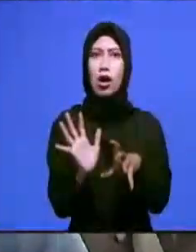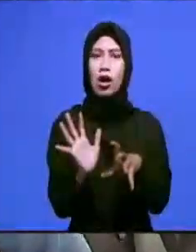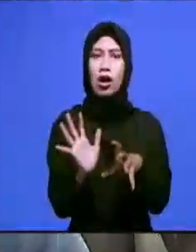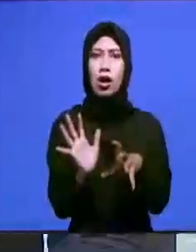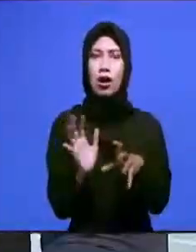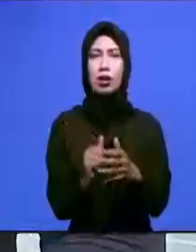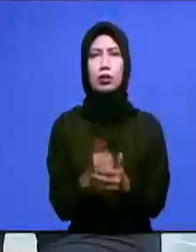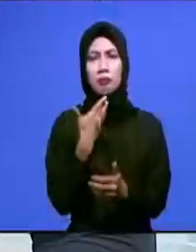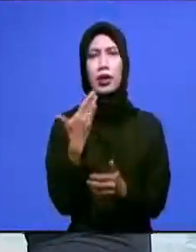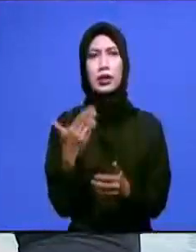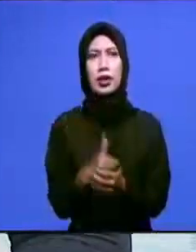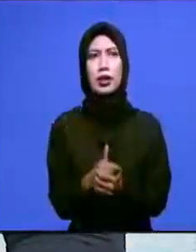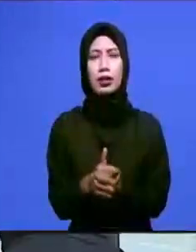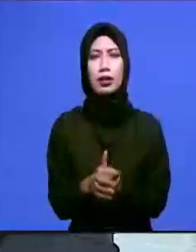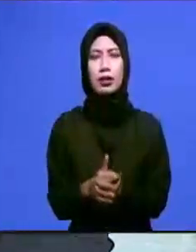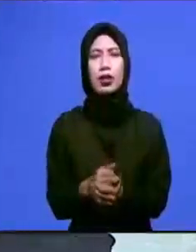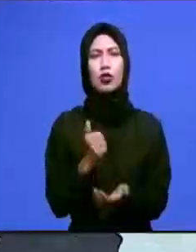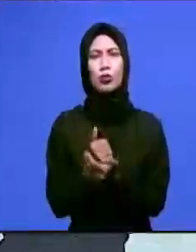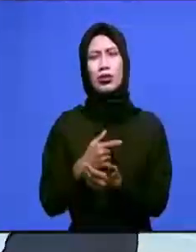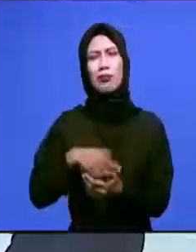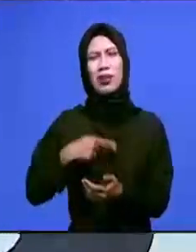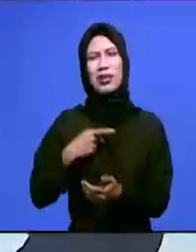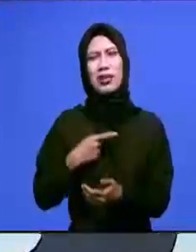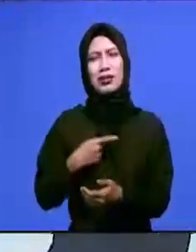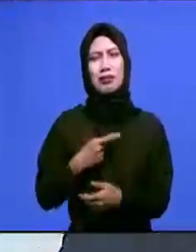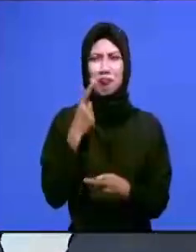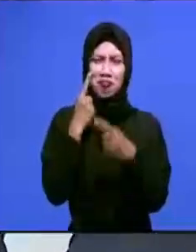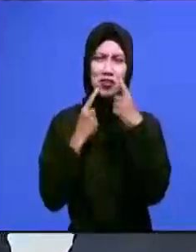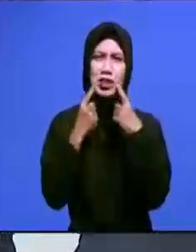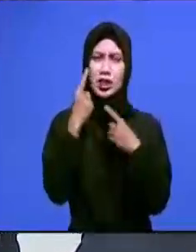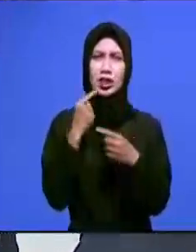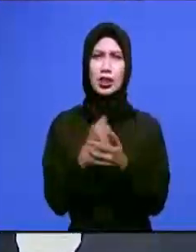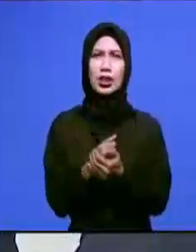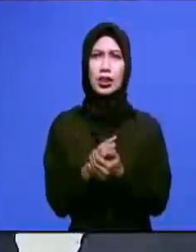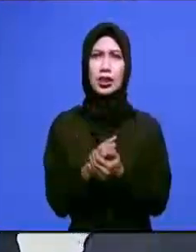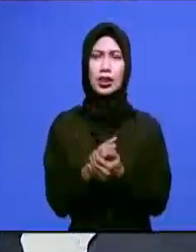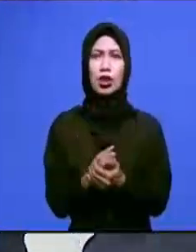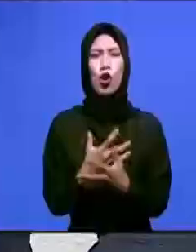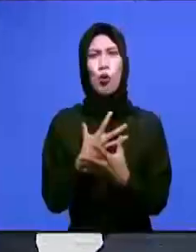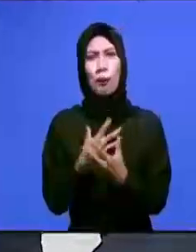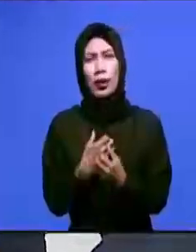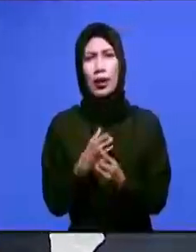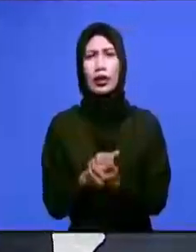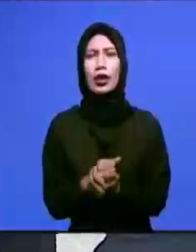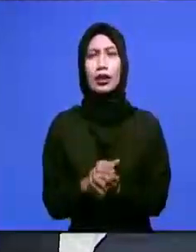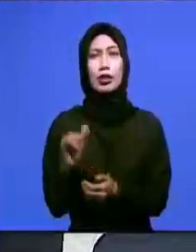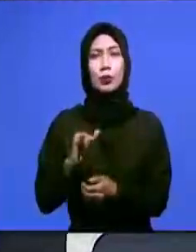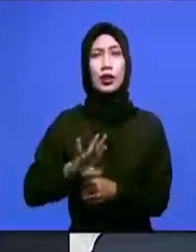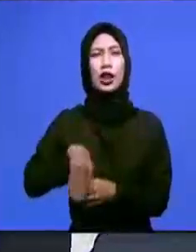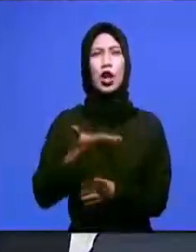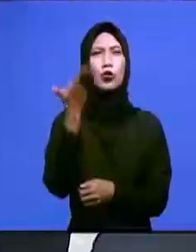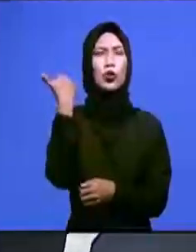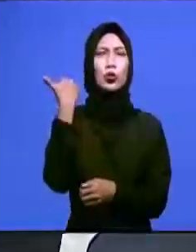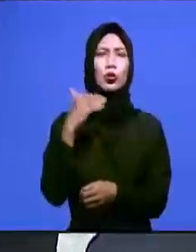terlalu ramai. Sedikit sedih sih, karena nggak, masyarakat yang mungkin ingin merayakannya nggak seperti tahun-tahun sebelumnya